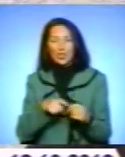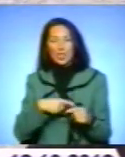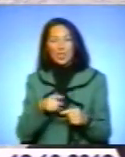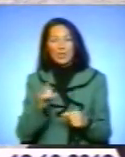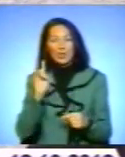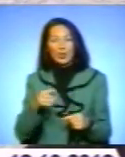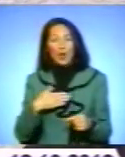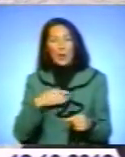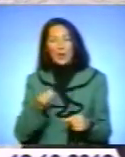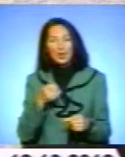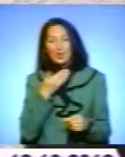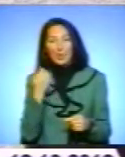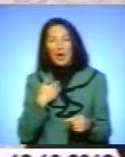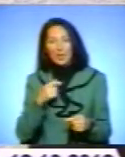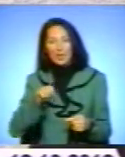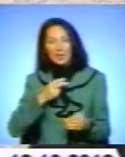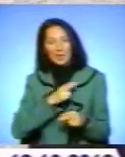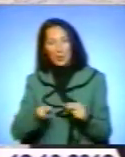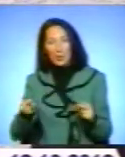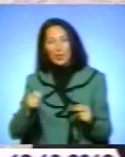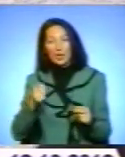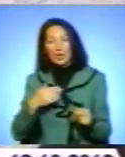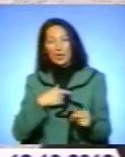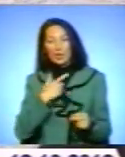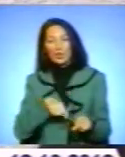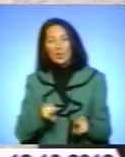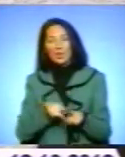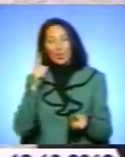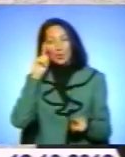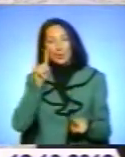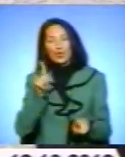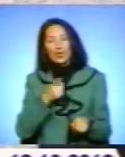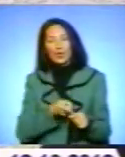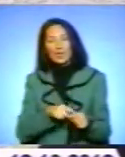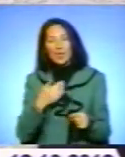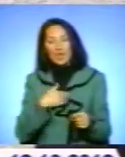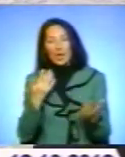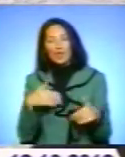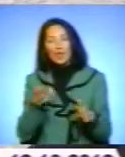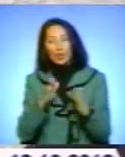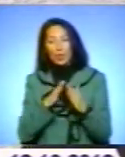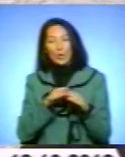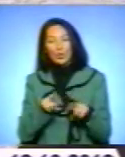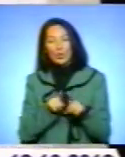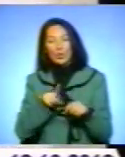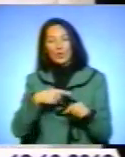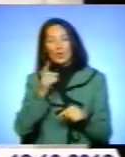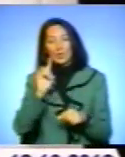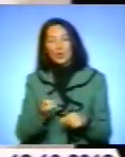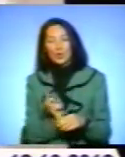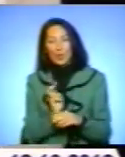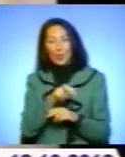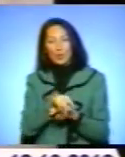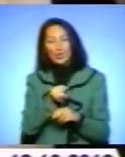хати. Я собі ключі. Я собі так думаю, що я поняв, що я вже вдома, і так само через вікно туди поліз. Та не